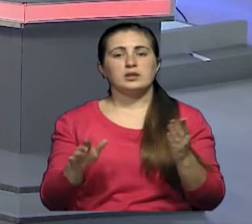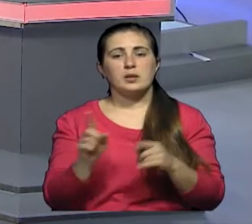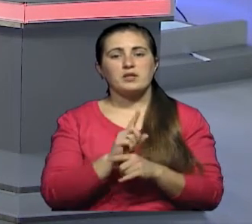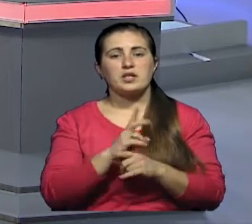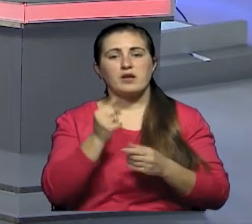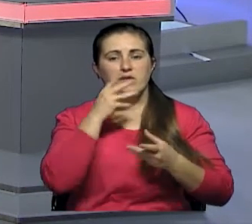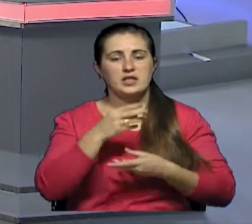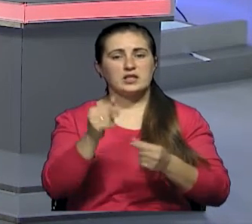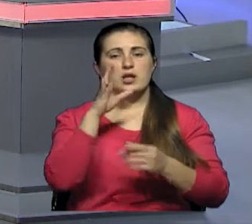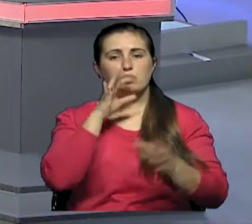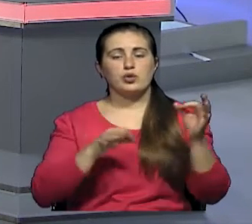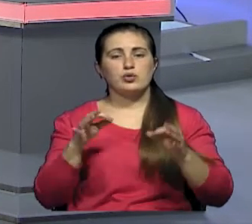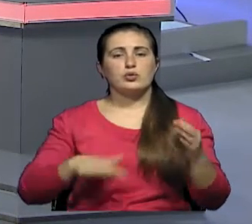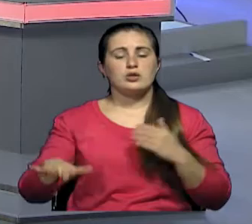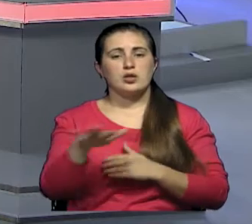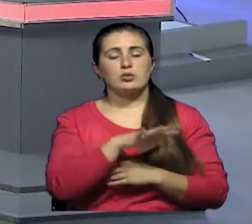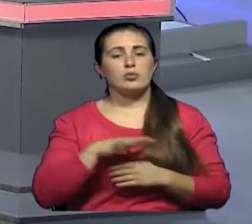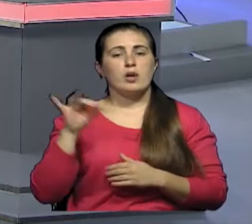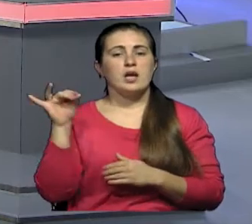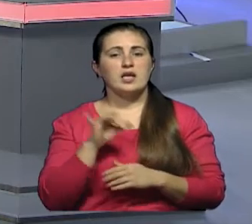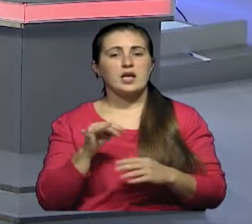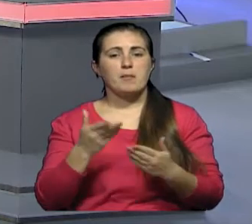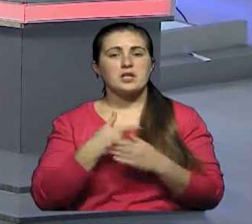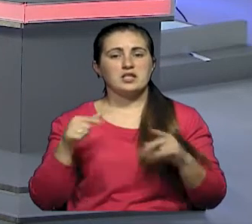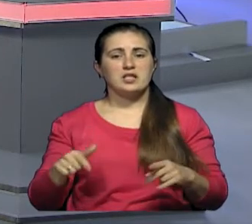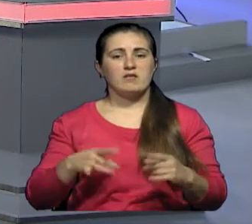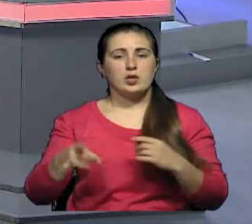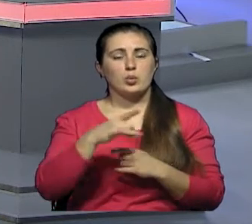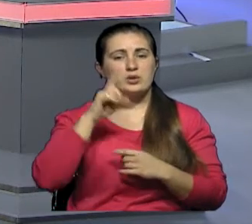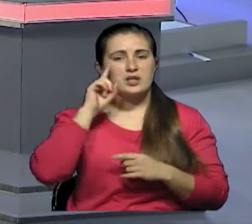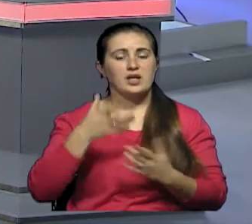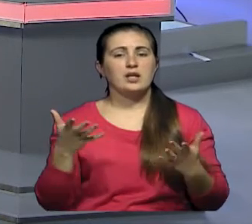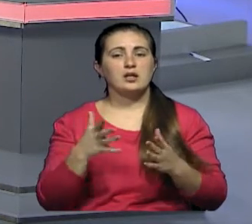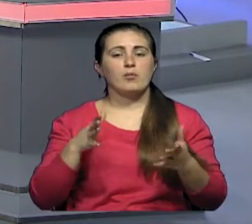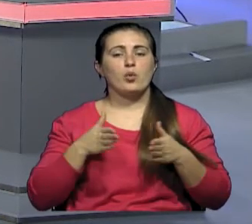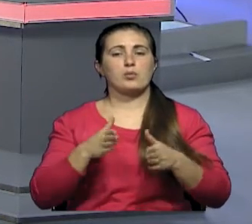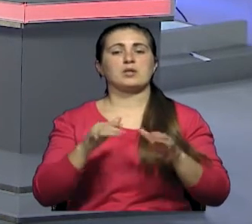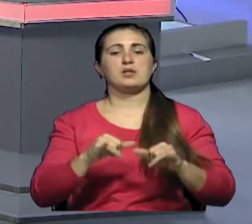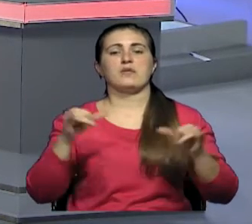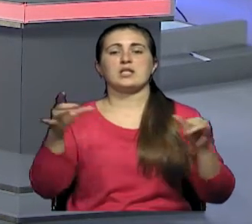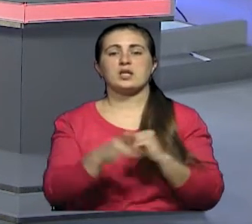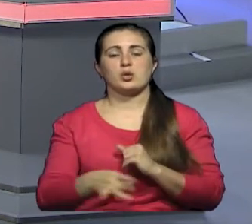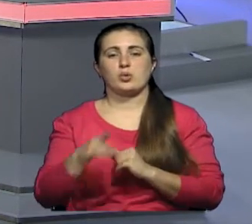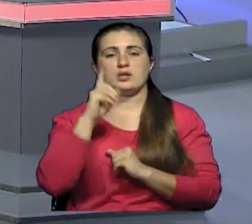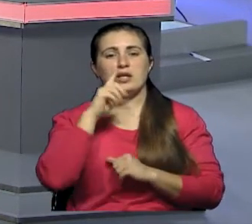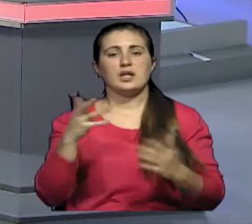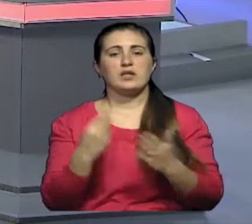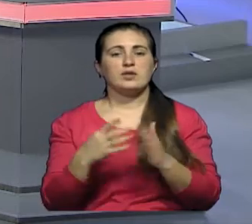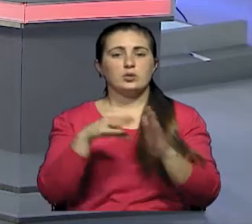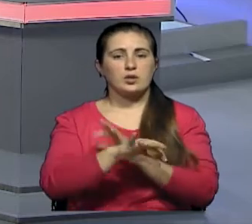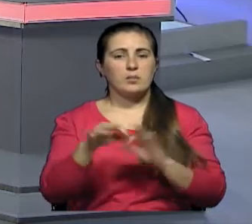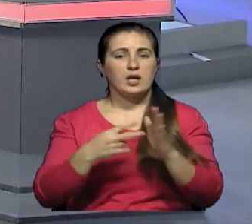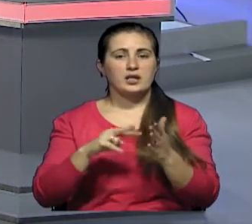среду и в данном случае мы здесь в регионе знаю каким образом развивается регион зная какие инвестиционные проекты